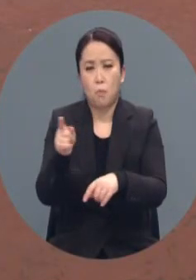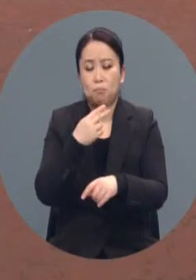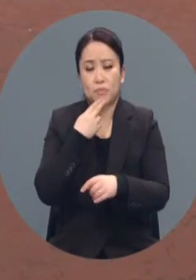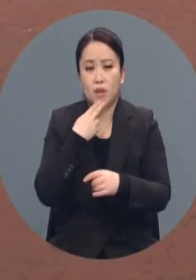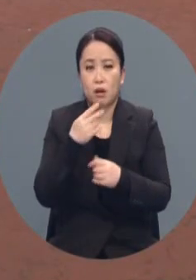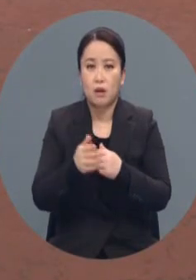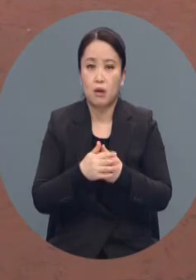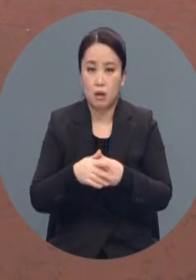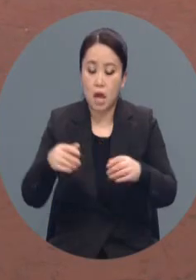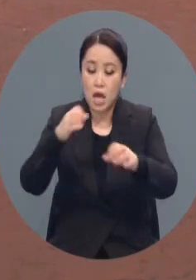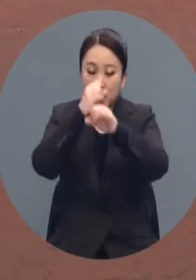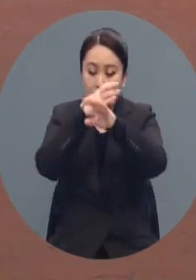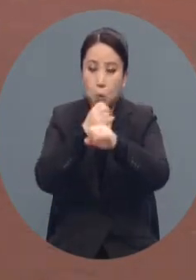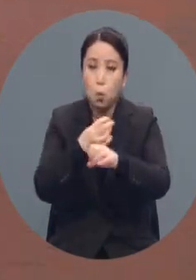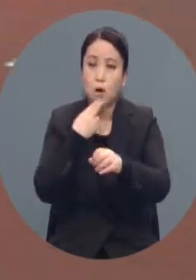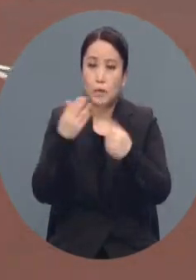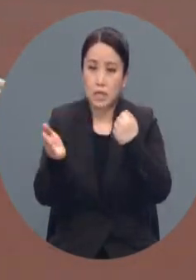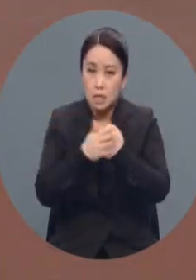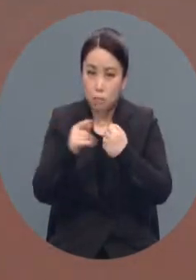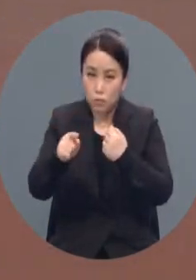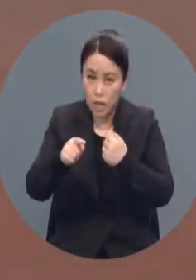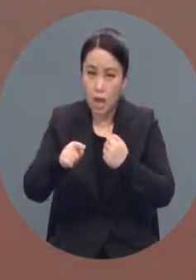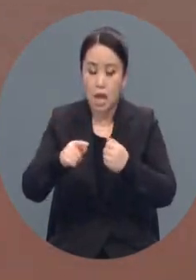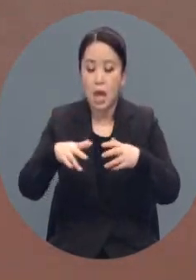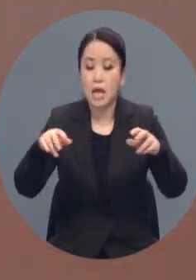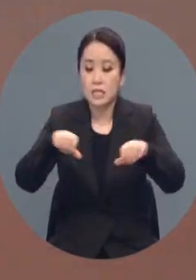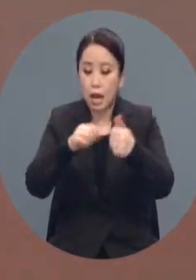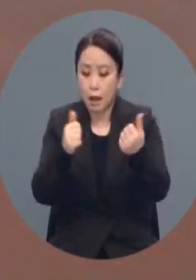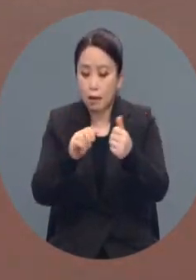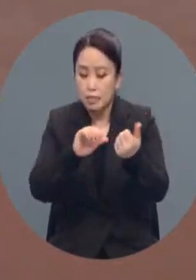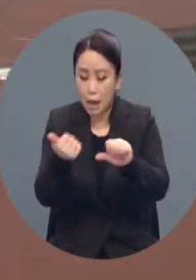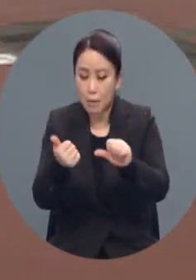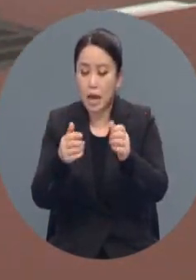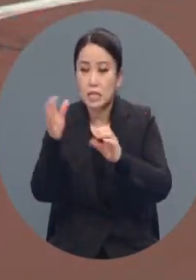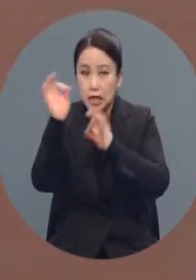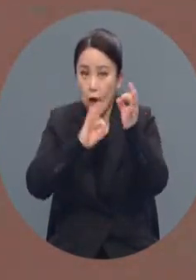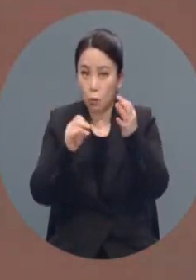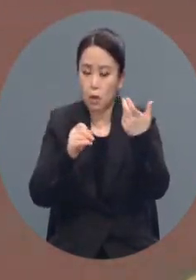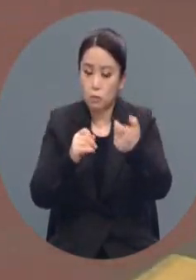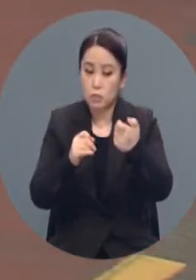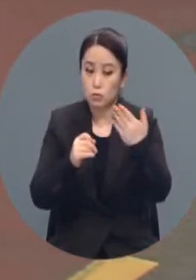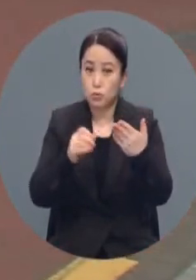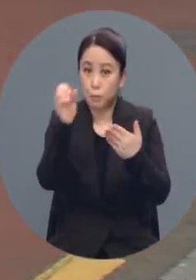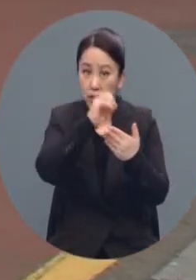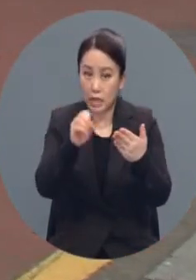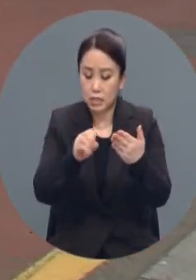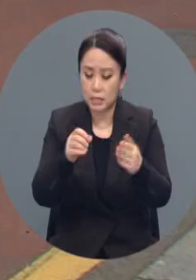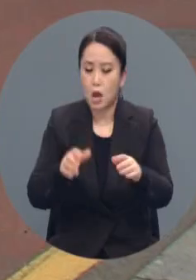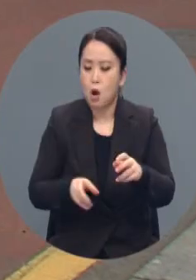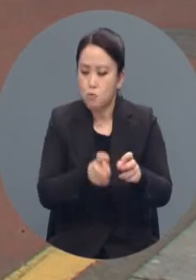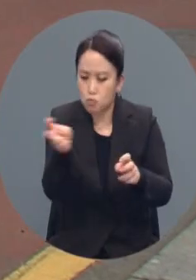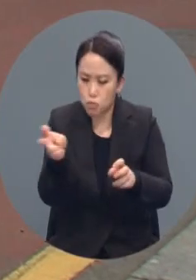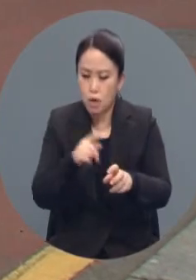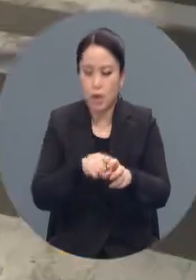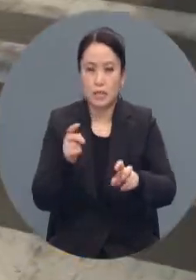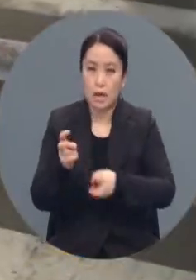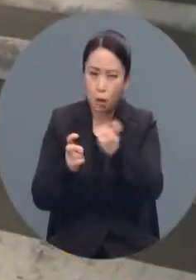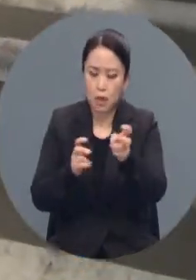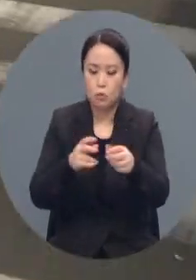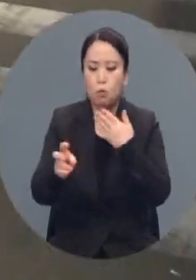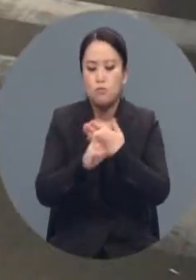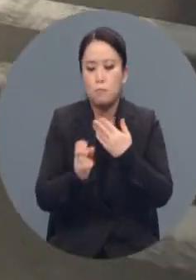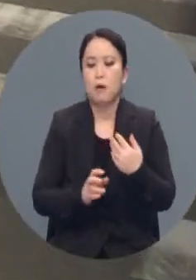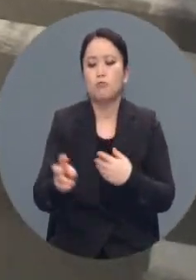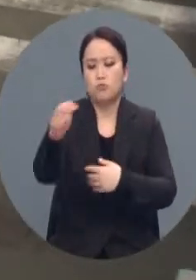신호등 없는 횡단보도 사망 사고의 69%는 이처럼 좌회전, 우회전, 그리고 불법 유턴하다